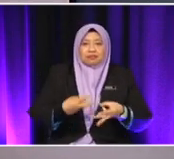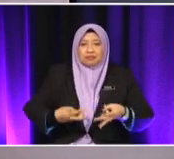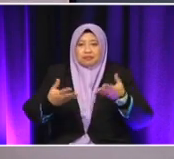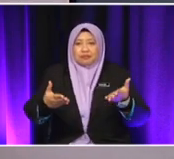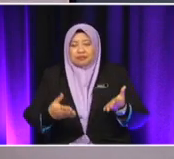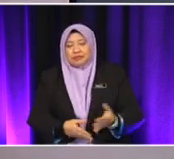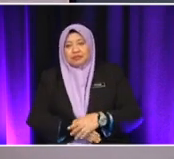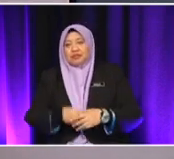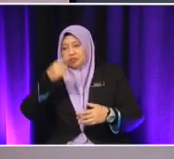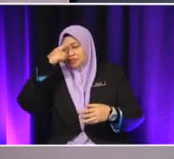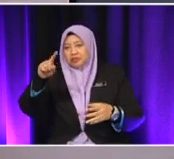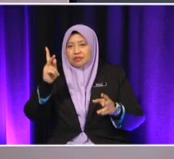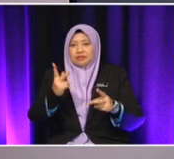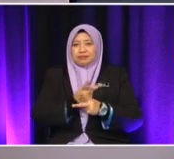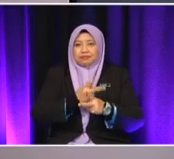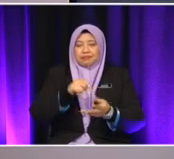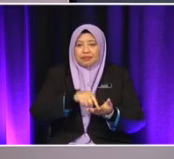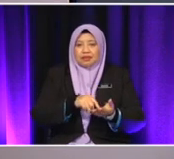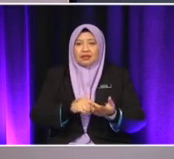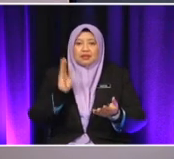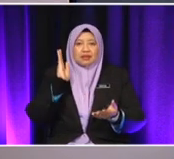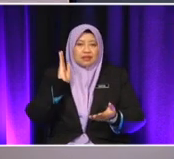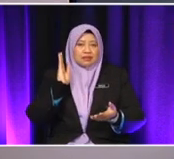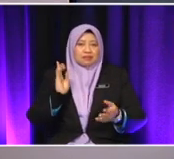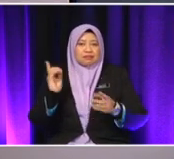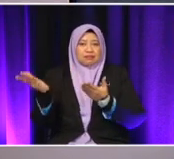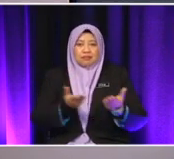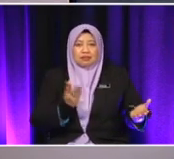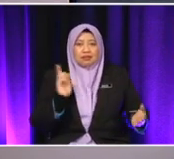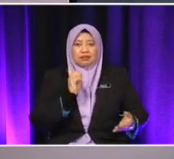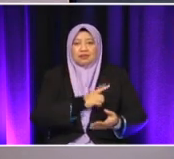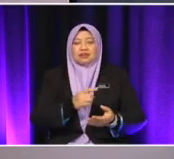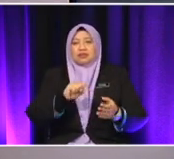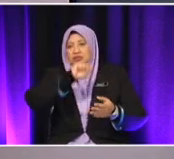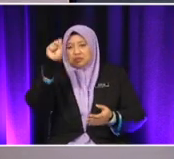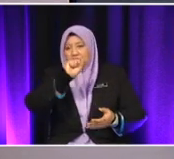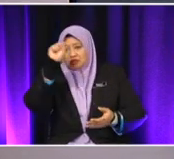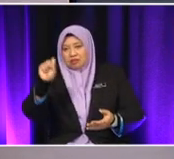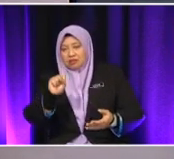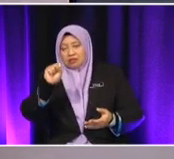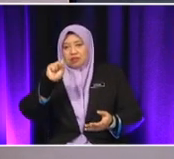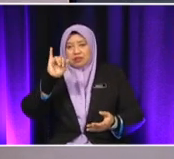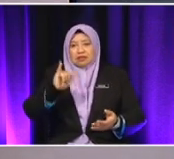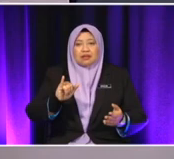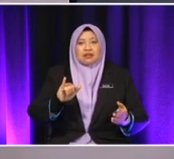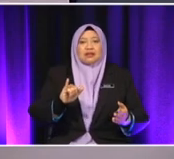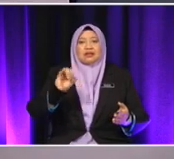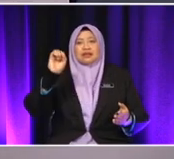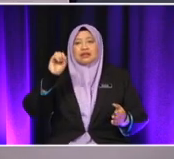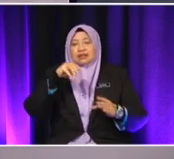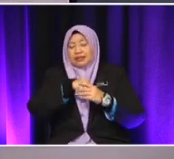untuk kita menjelajah kepada soal-soalan yang berkaitan dalam SPM tahun